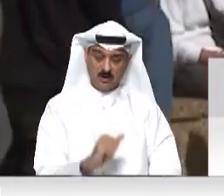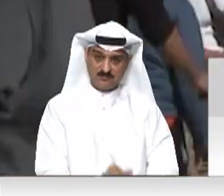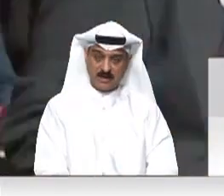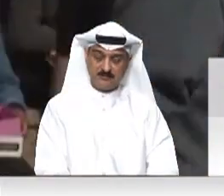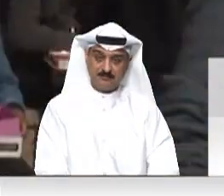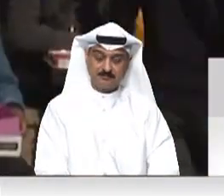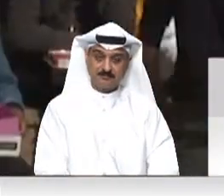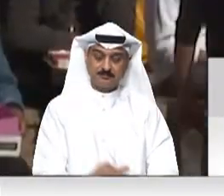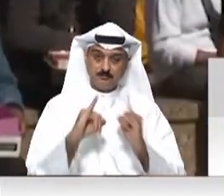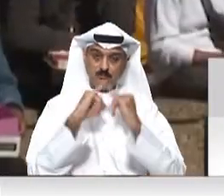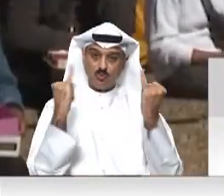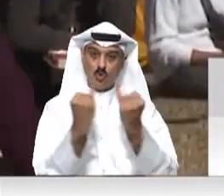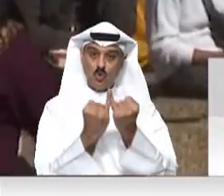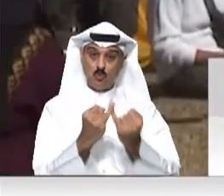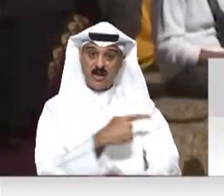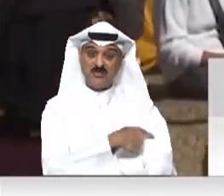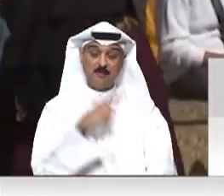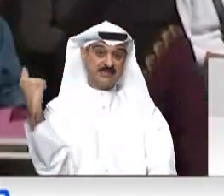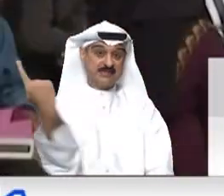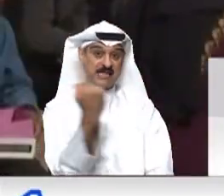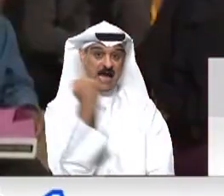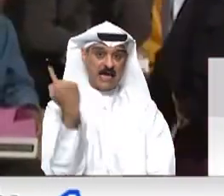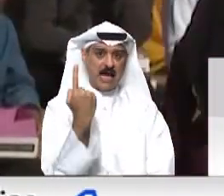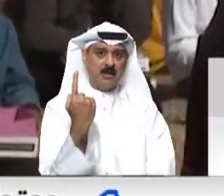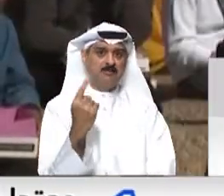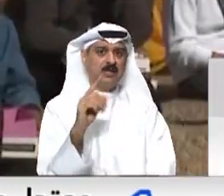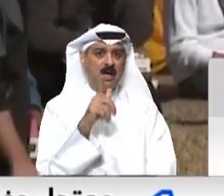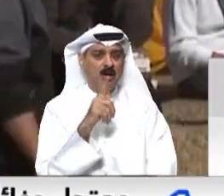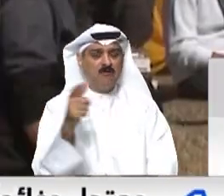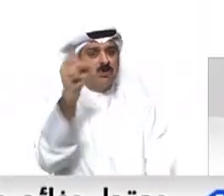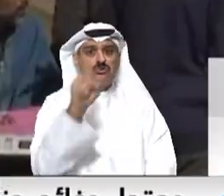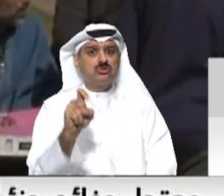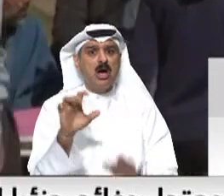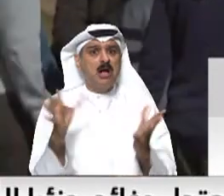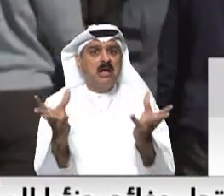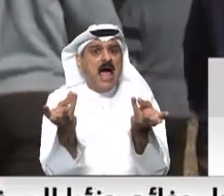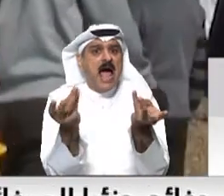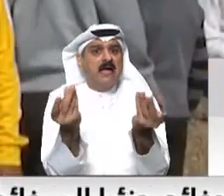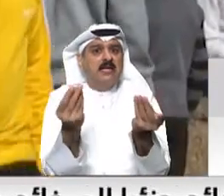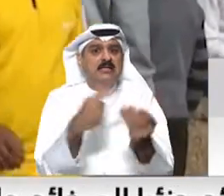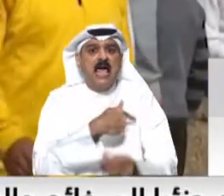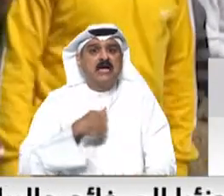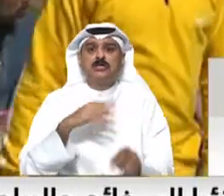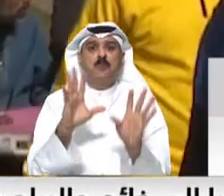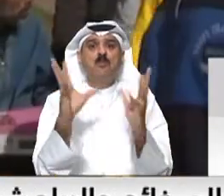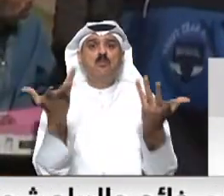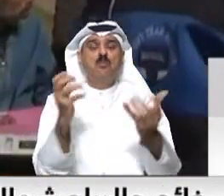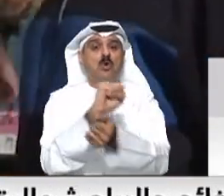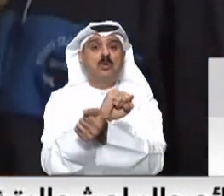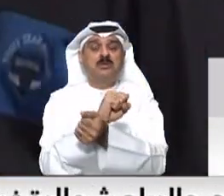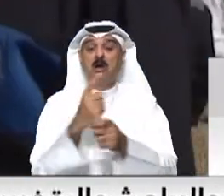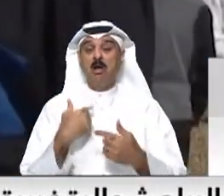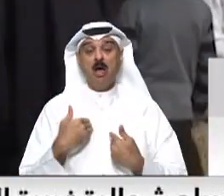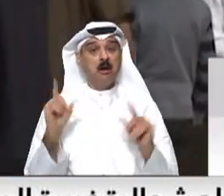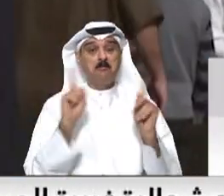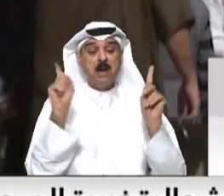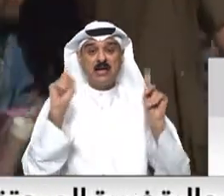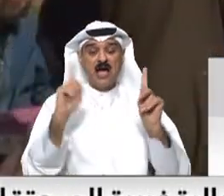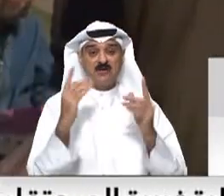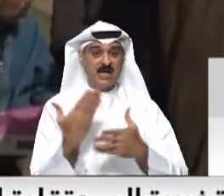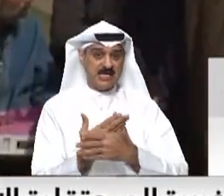من قبل منظمة الصحة العالمية حول عدد وأسماء المعتقلين. إن وزارة الصحة تقرر وقف